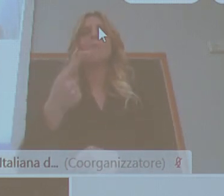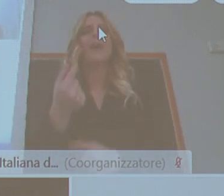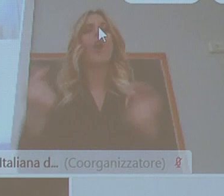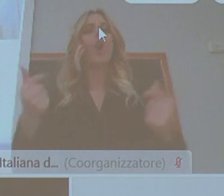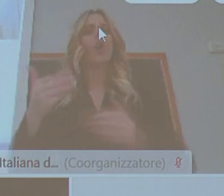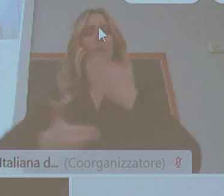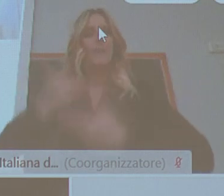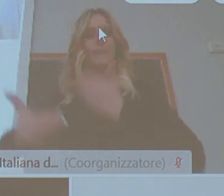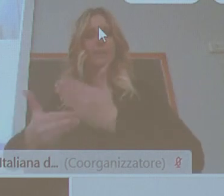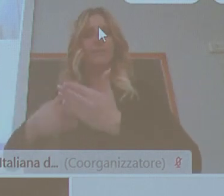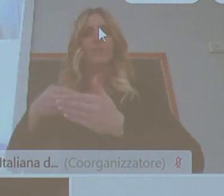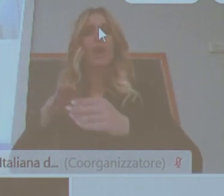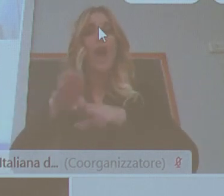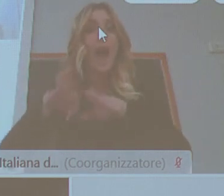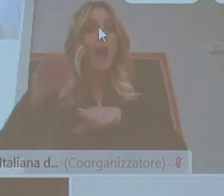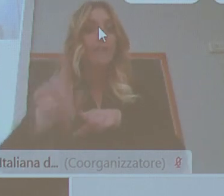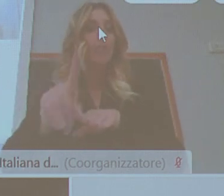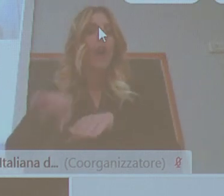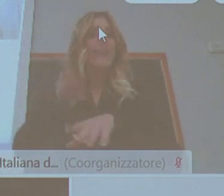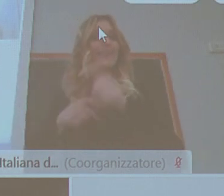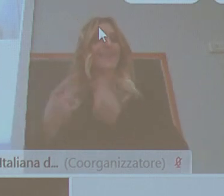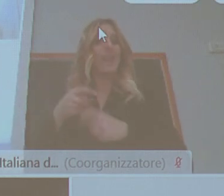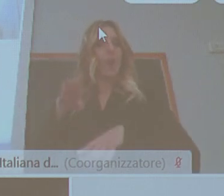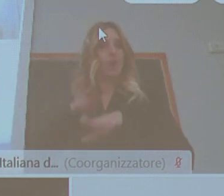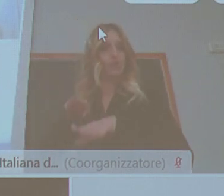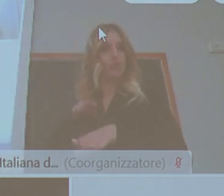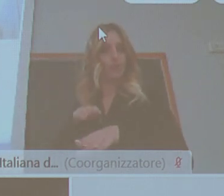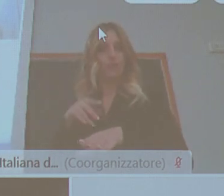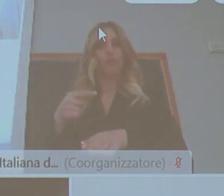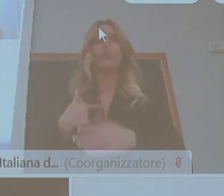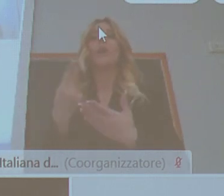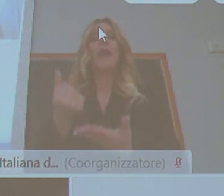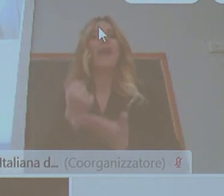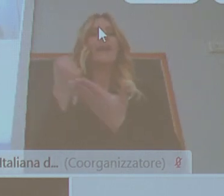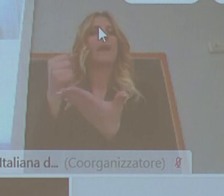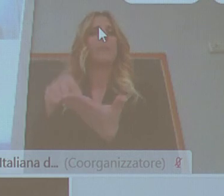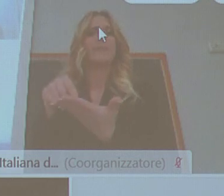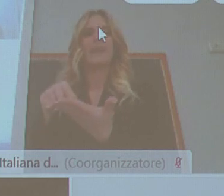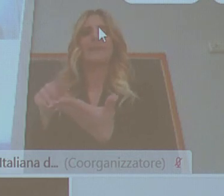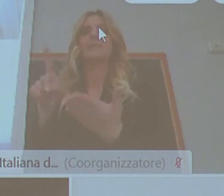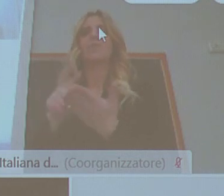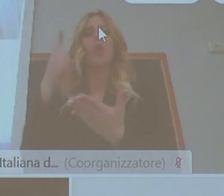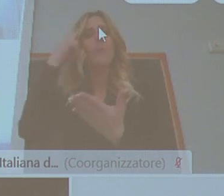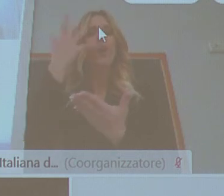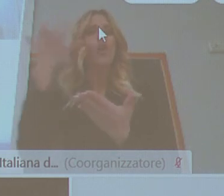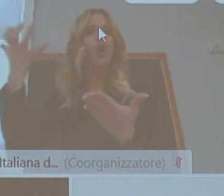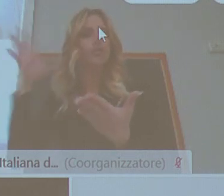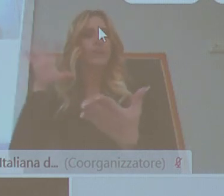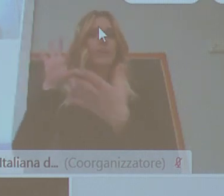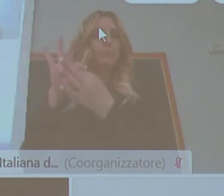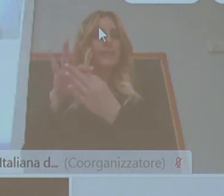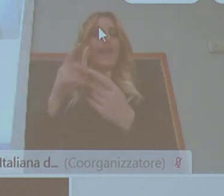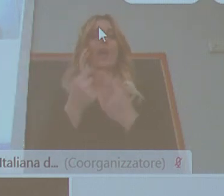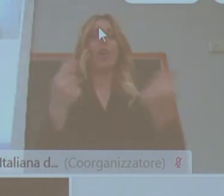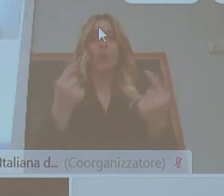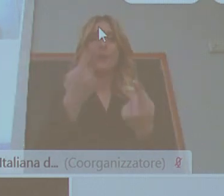dell'economia sta facendo il passo indietro, cioè subordina gli interessi del capitalismo con i vari concetti di economia